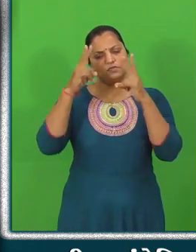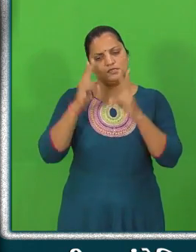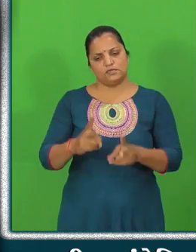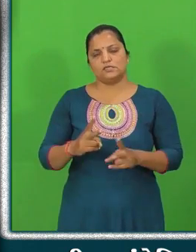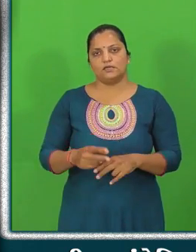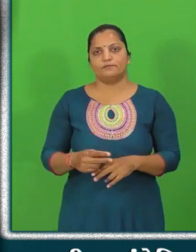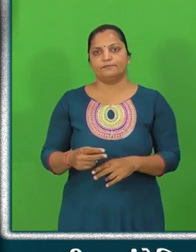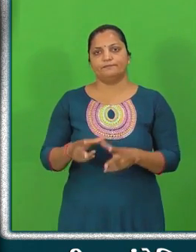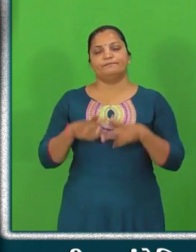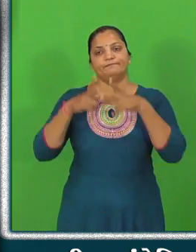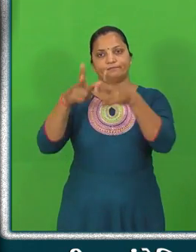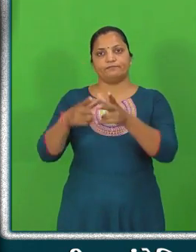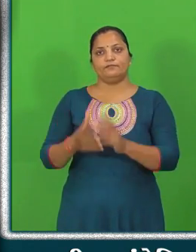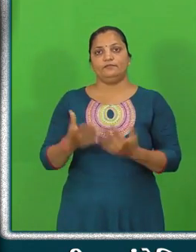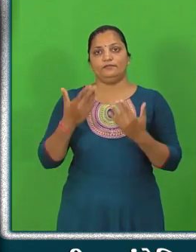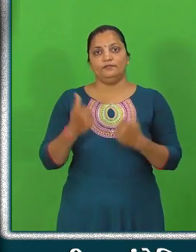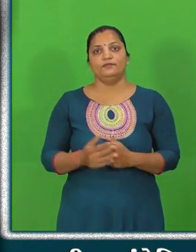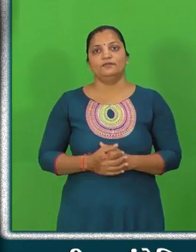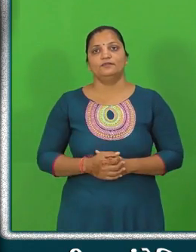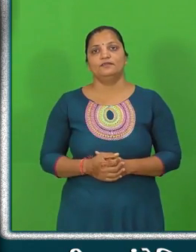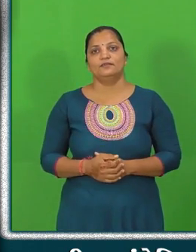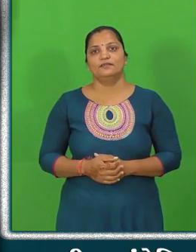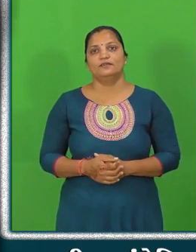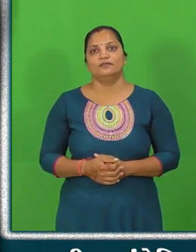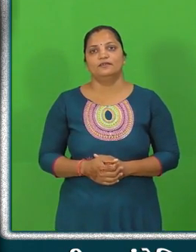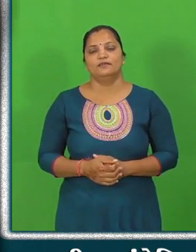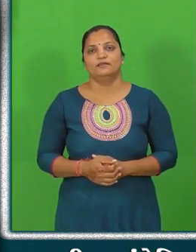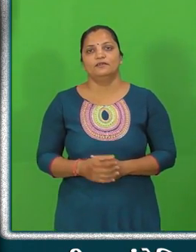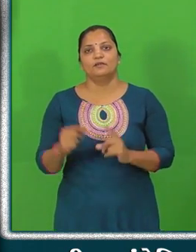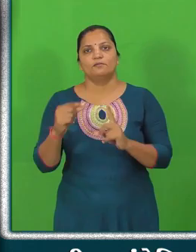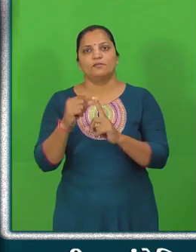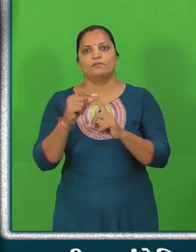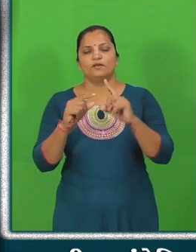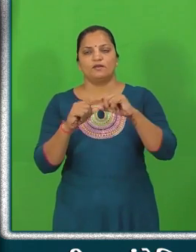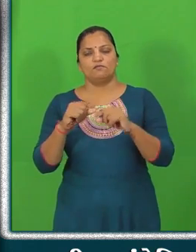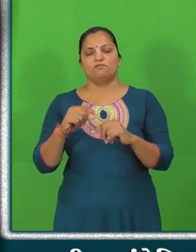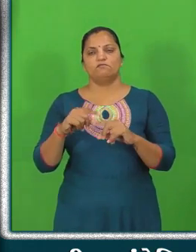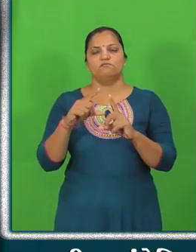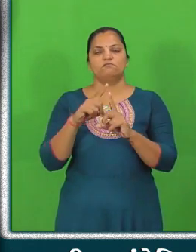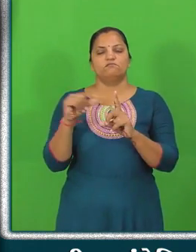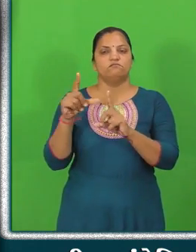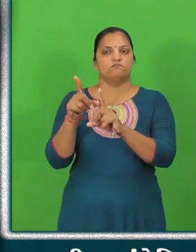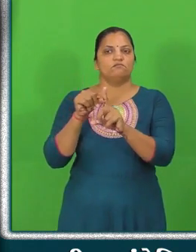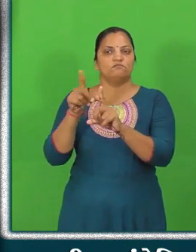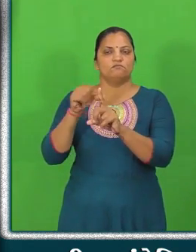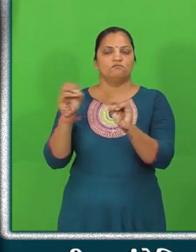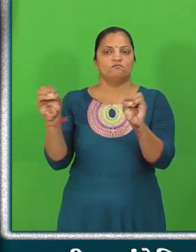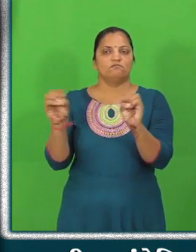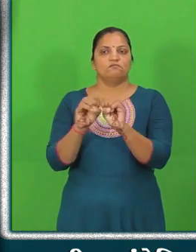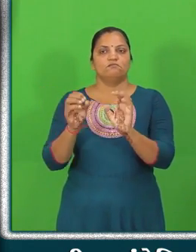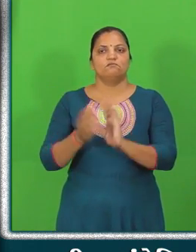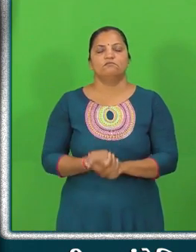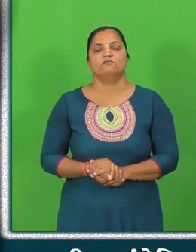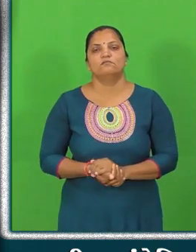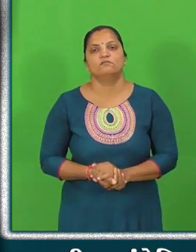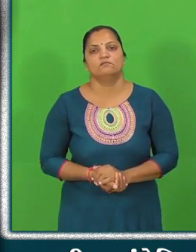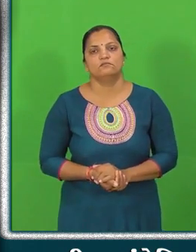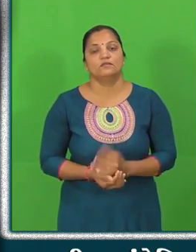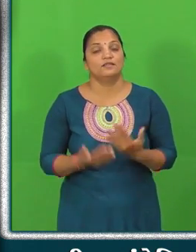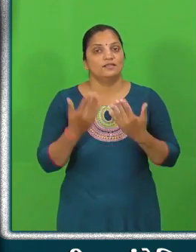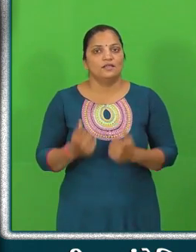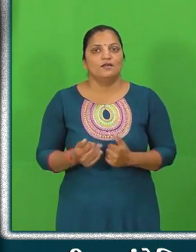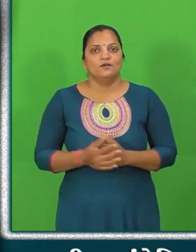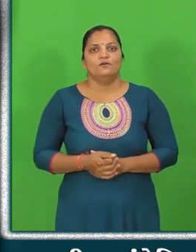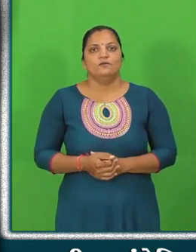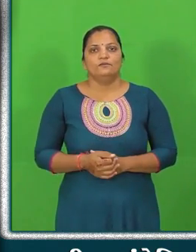એક્ઝેક્ટ ડિટેલ તમને આપી દઈશ। પણ એના માટે જો અત્યારે ચાલુની અંદર આપણી પીપીટી ડાઉન થઈ જશે, મને યાદ છે, બિલકુલ તમારું કામ હું પૂરું કરી દઈશ।